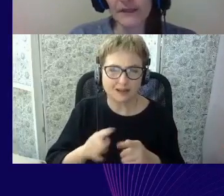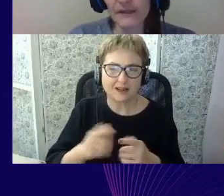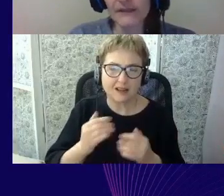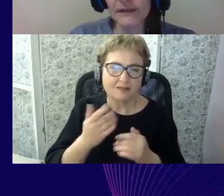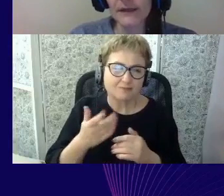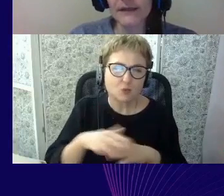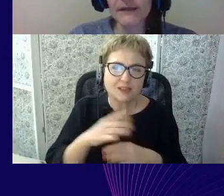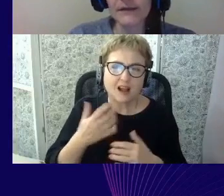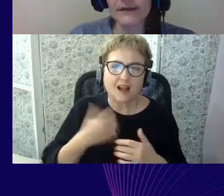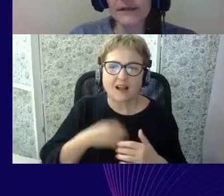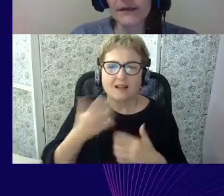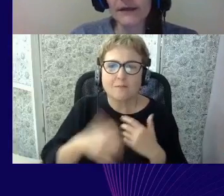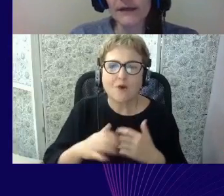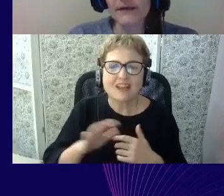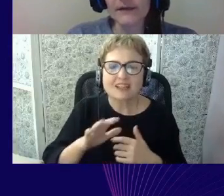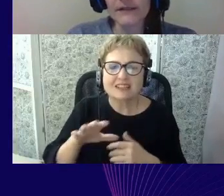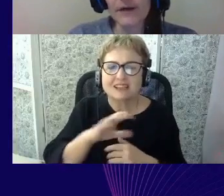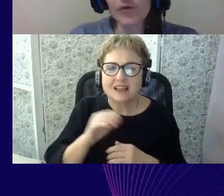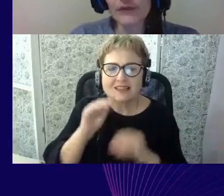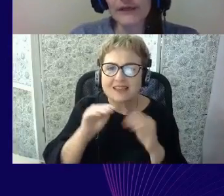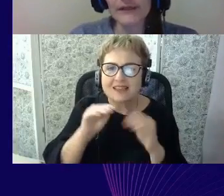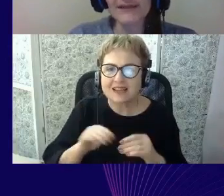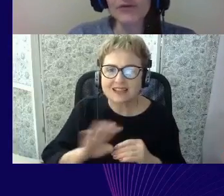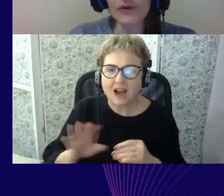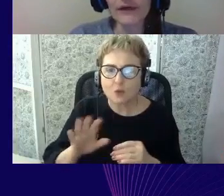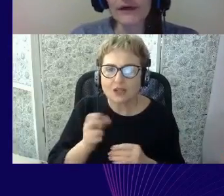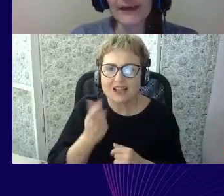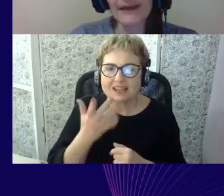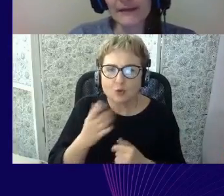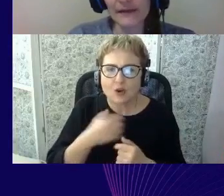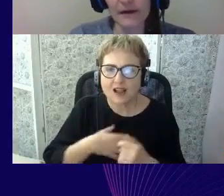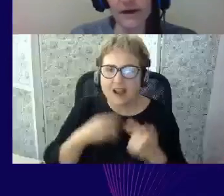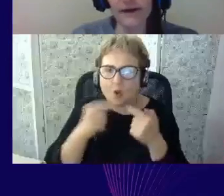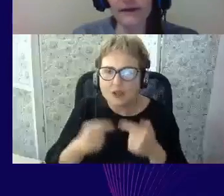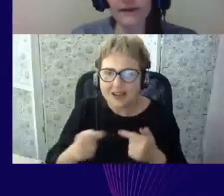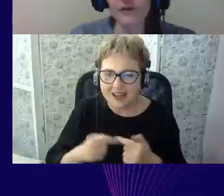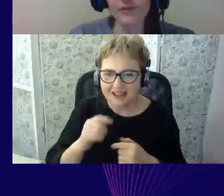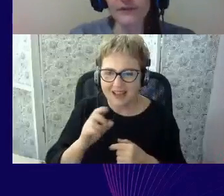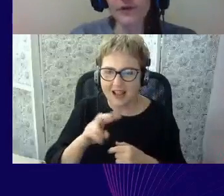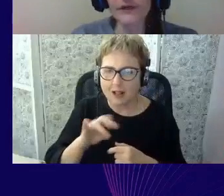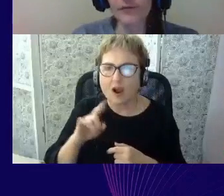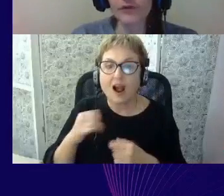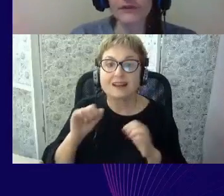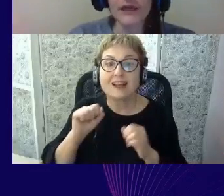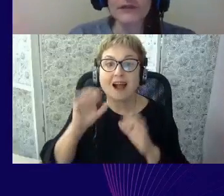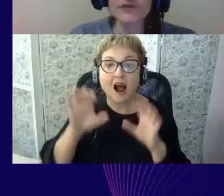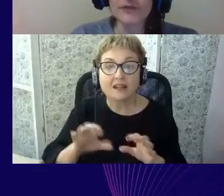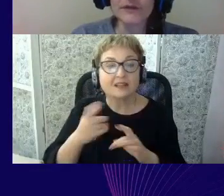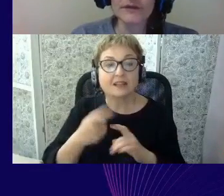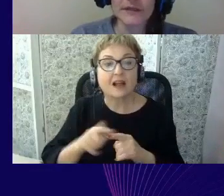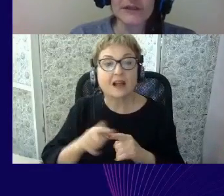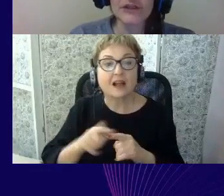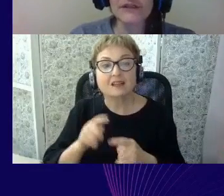достаточно поверхностно, да, и не разработали настолько корректные локальные акты, которые позволили работать